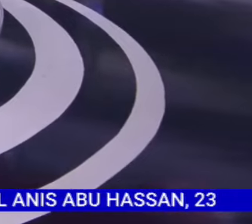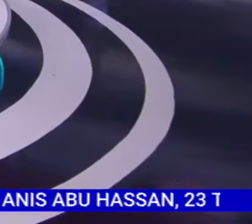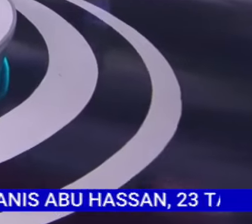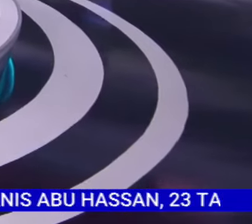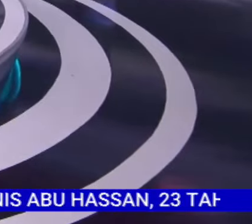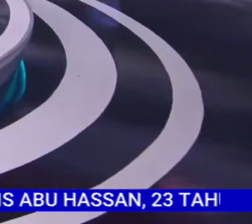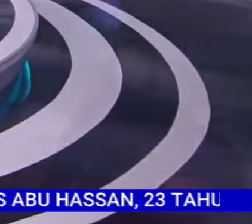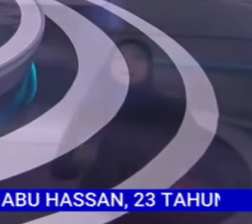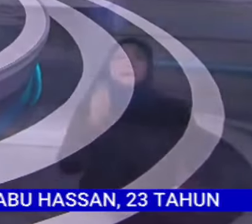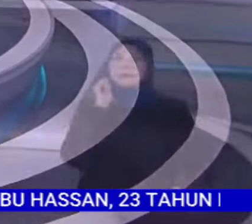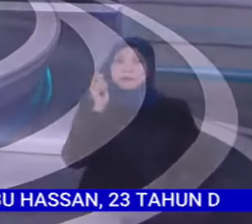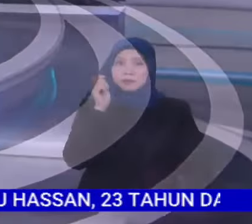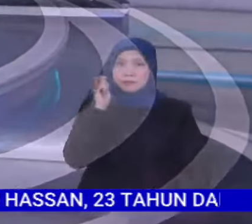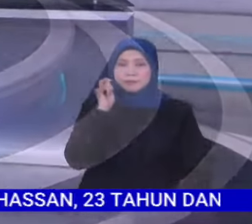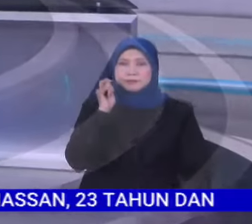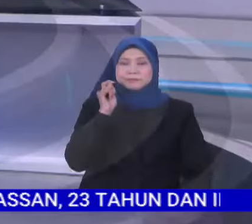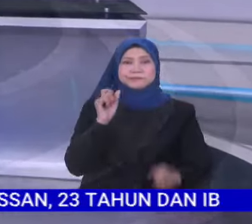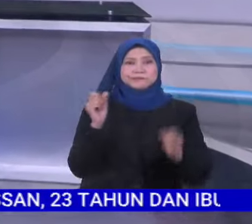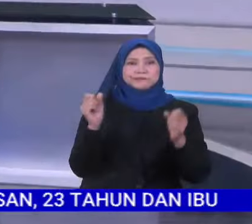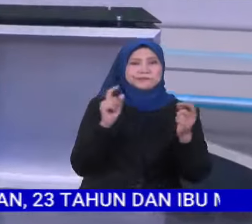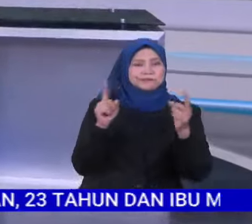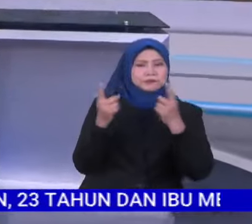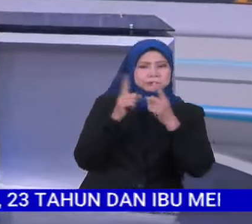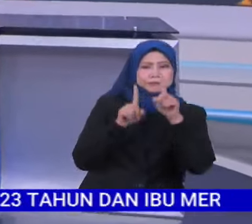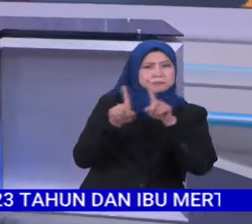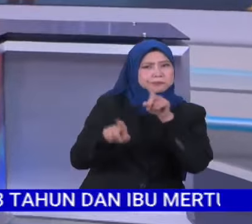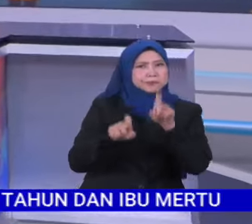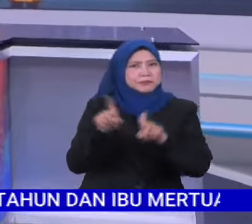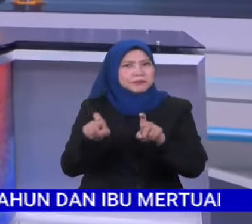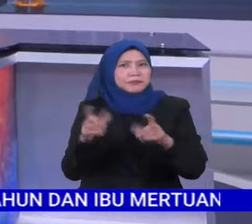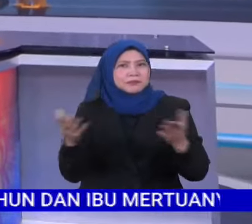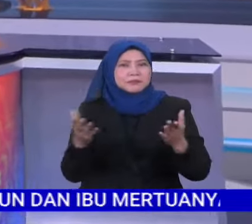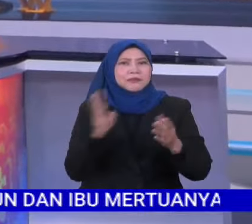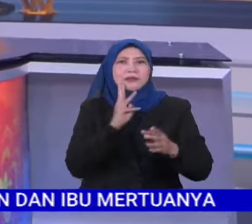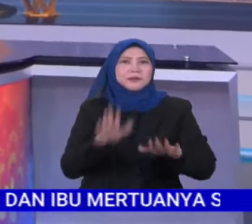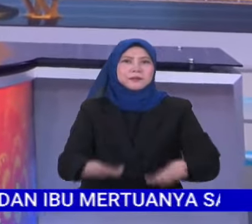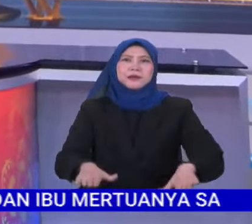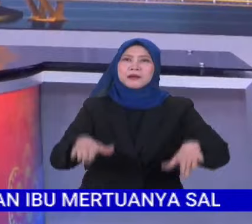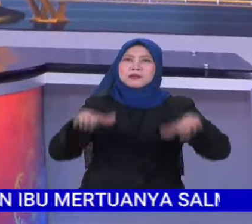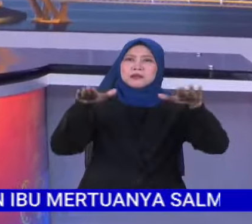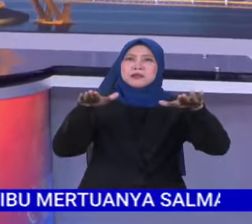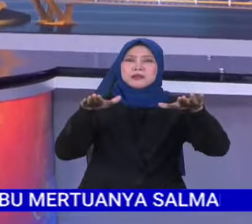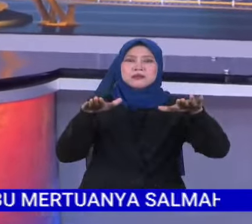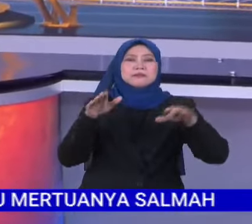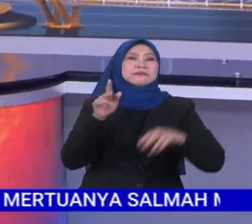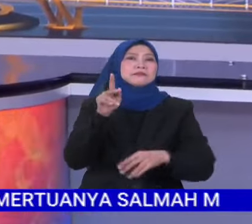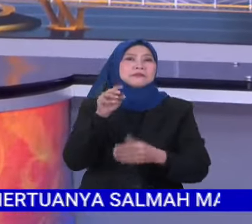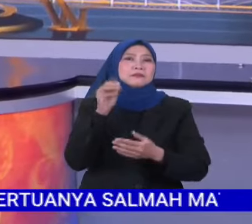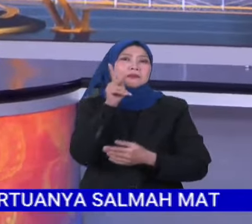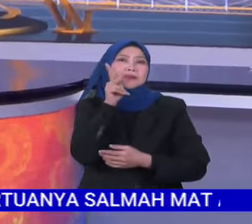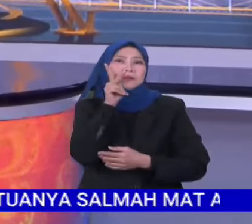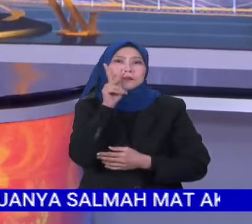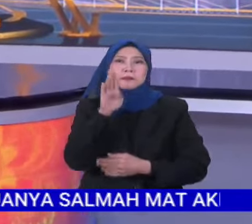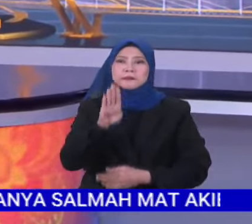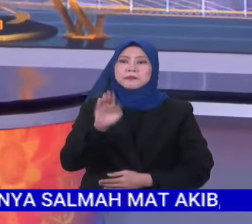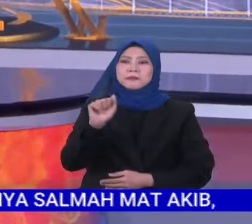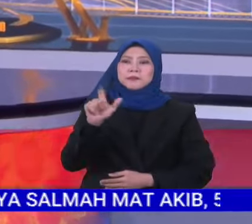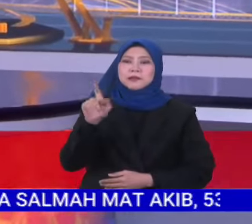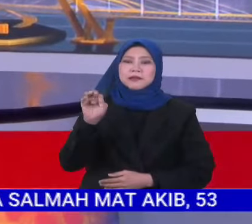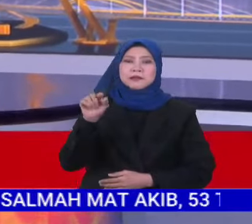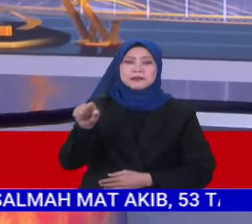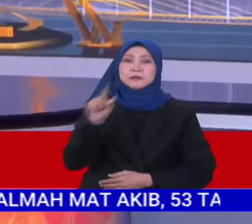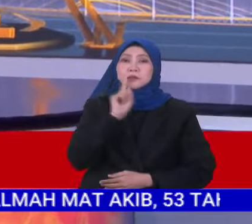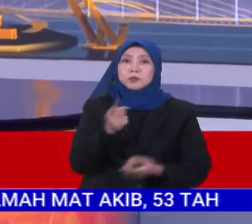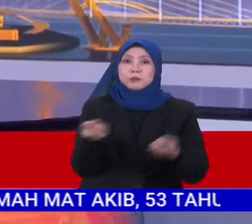demikian tadi reaksi penduduk yang terkesan akibat tragedi banjir lumpur di baling Kedah banjir kali ini disebabkan sebagai